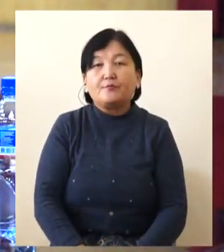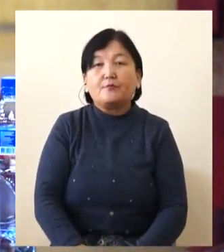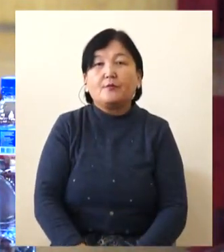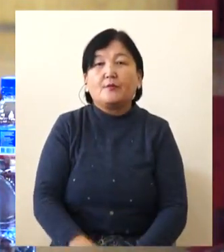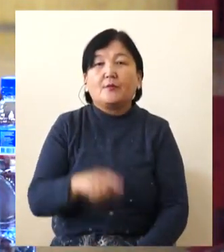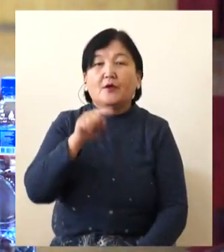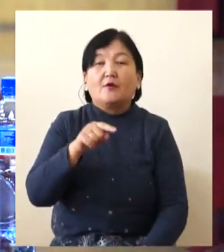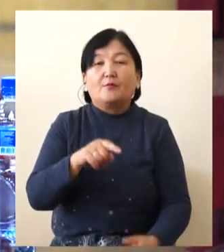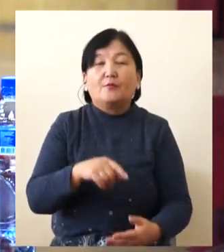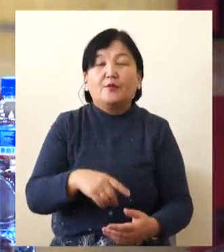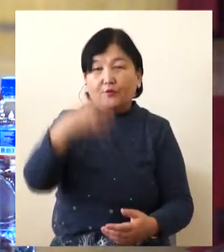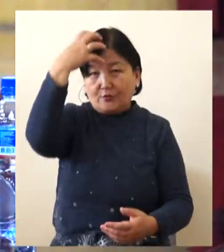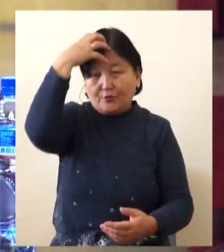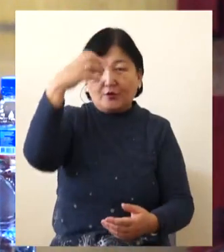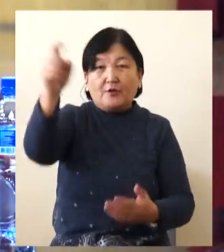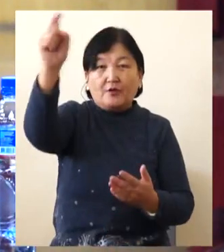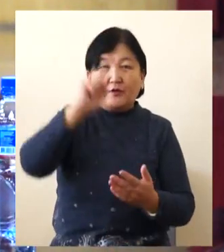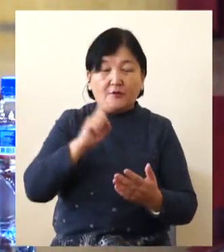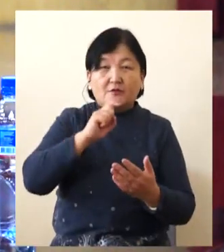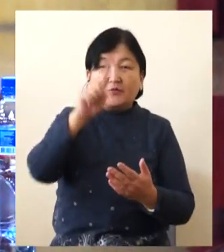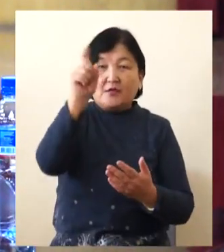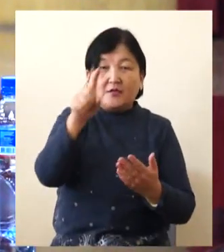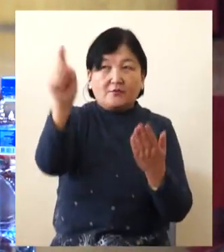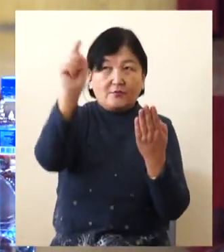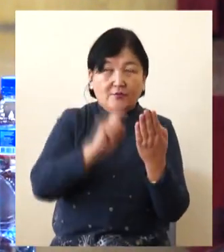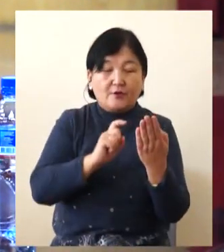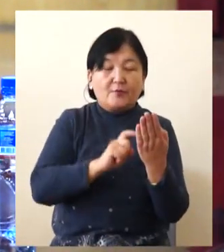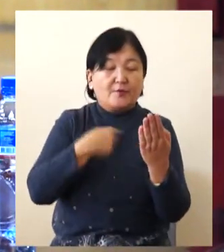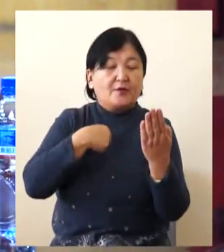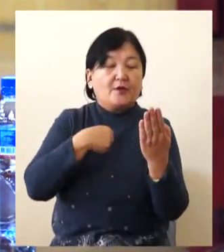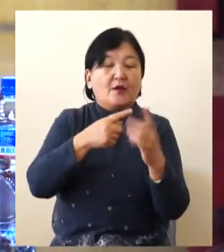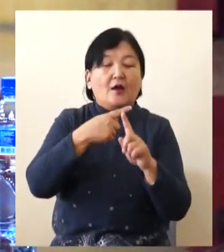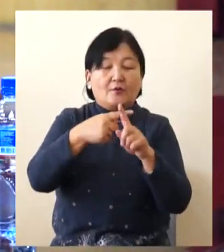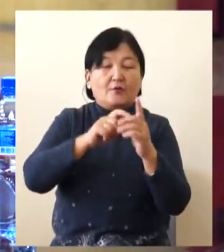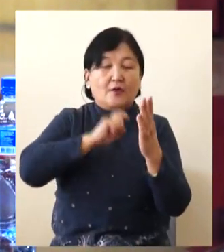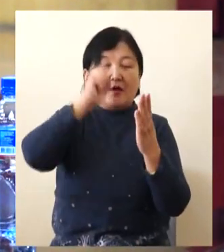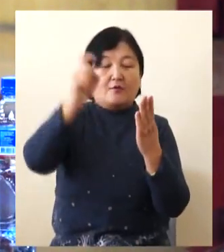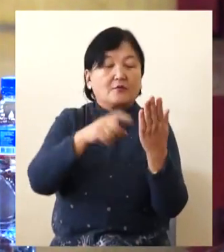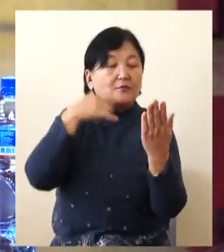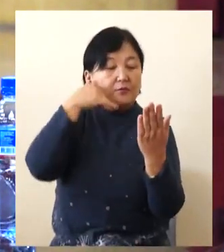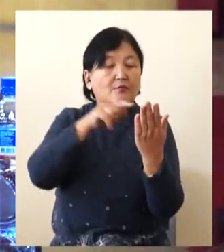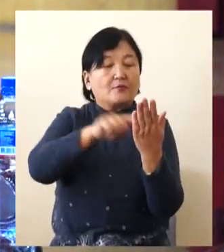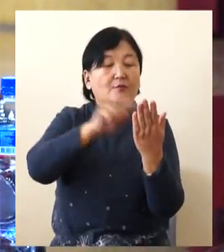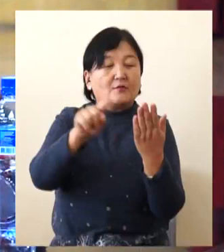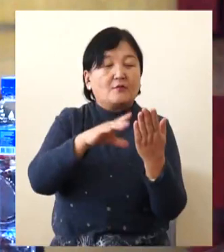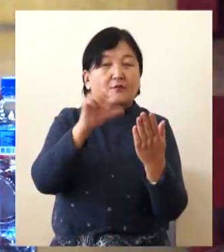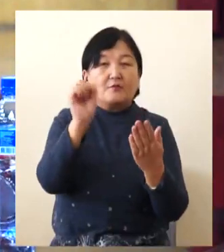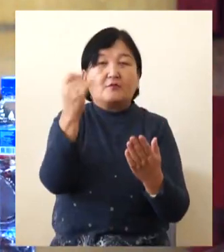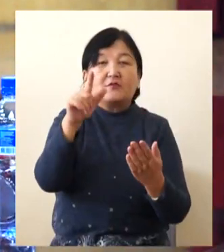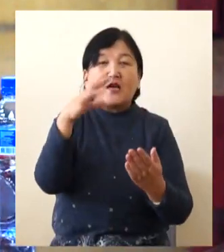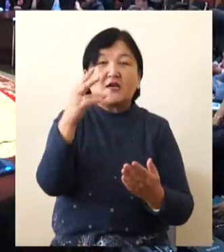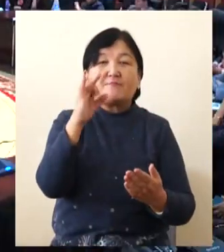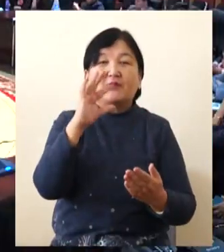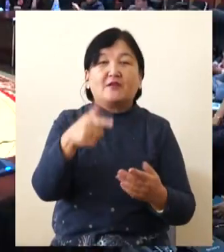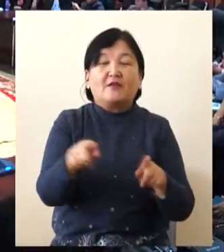Тэгэд яг чивэл төрийн ийм асуултыг таны сая асуултыг бид нар өглөө энийг асуух уу гээл. А яг нь сайхан бэлэг шиг хитгэн хүн гэж